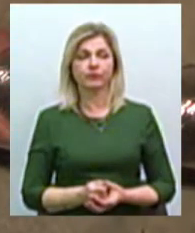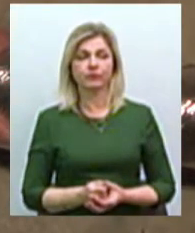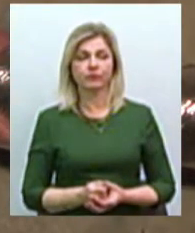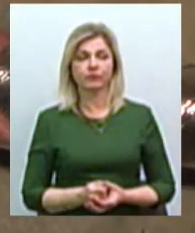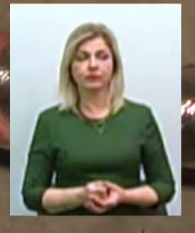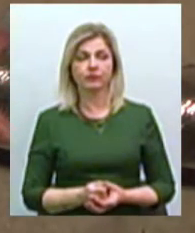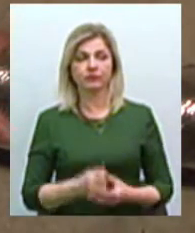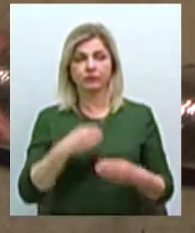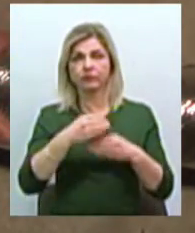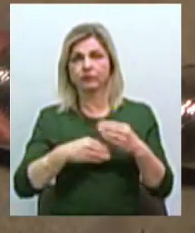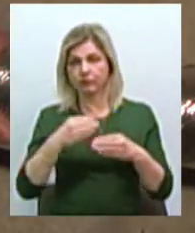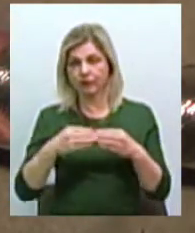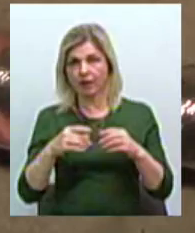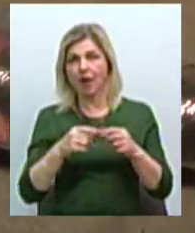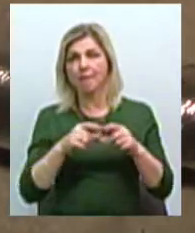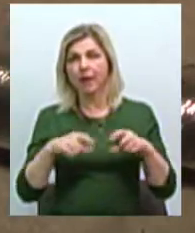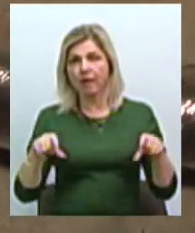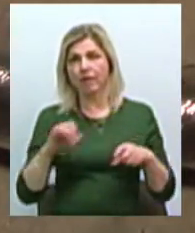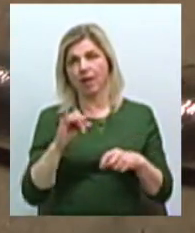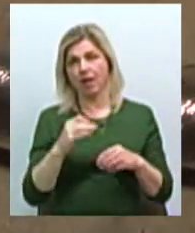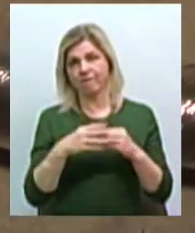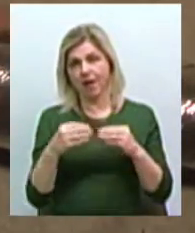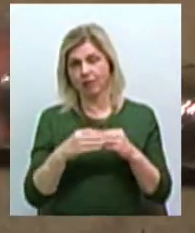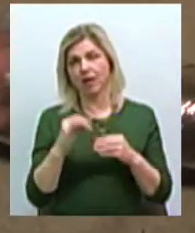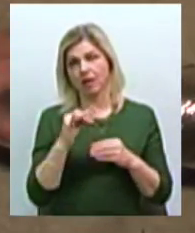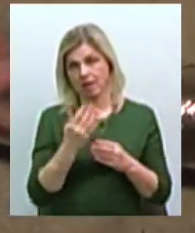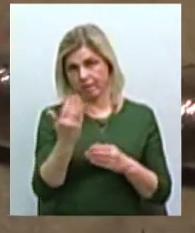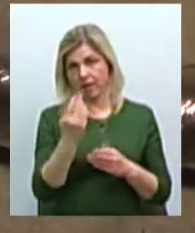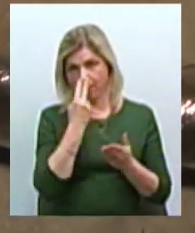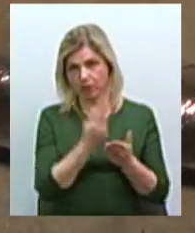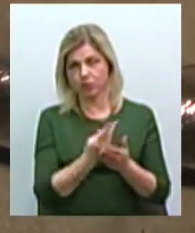ізолюючу плівку, було закуплено мінвату. І от ви бачите, що